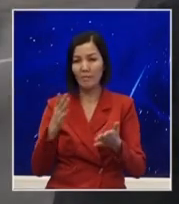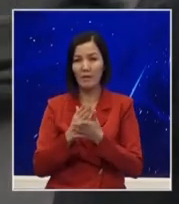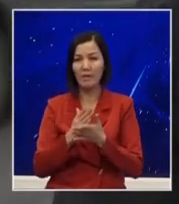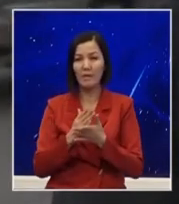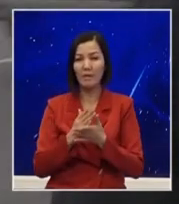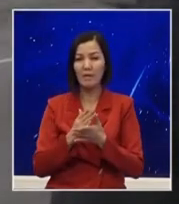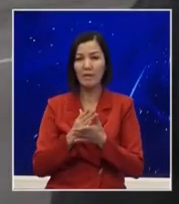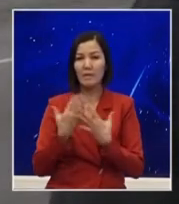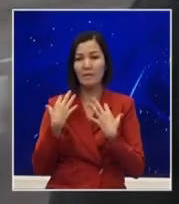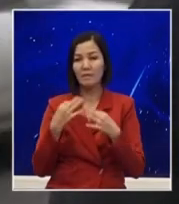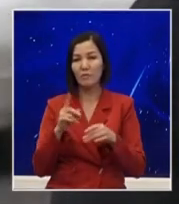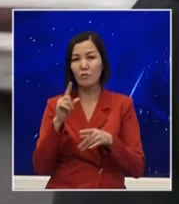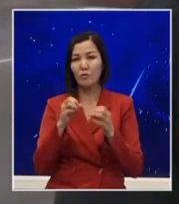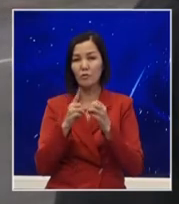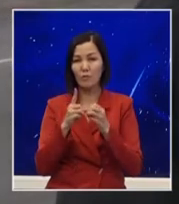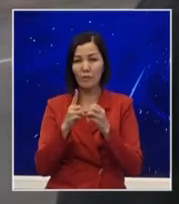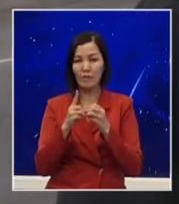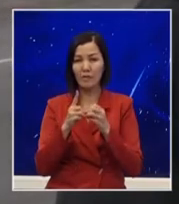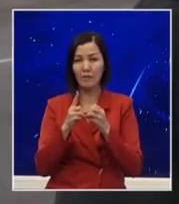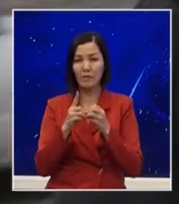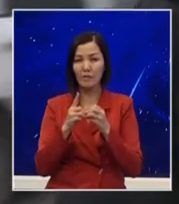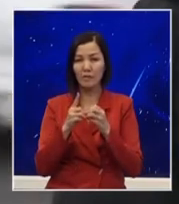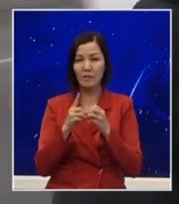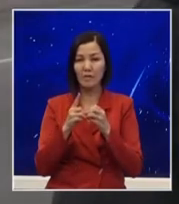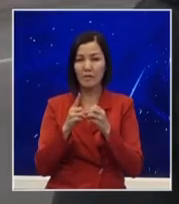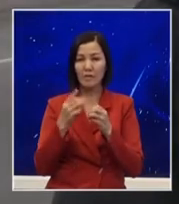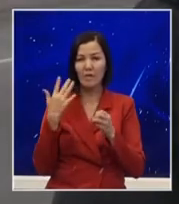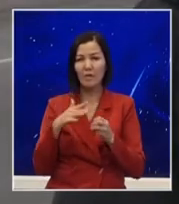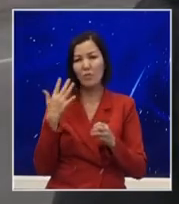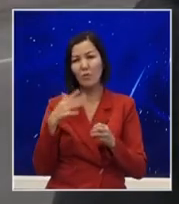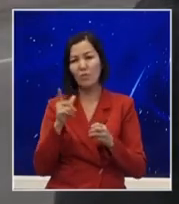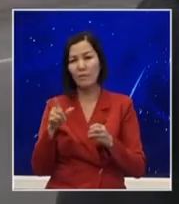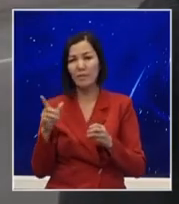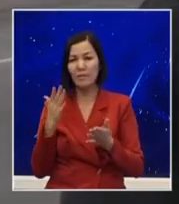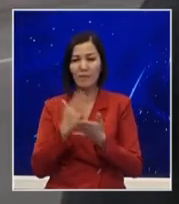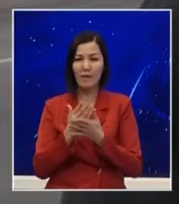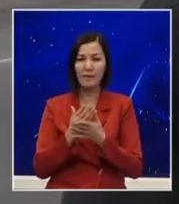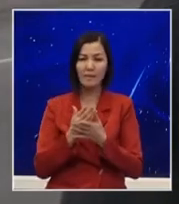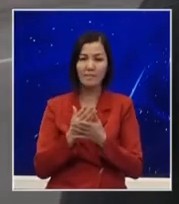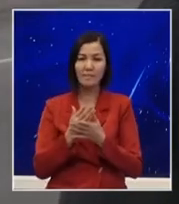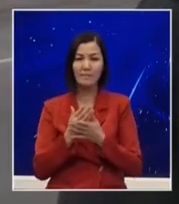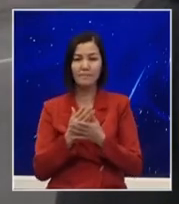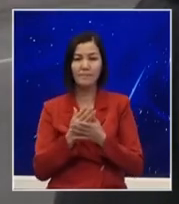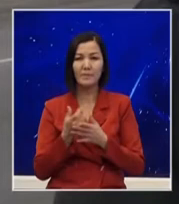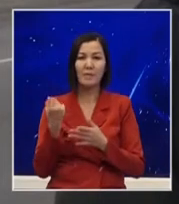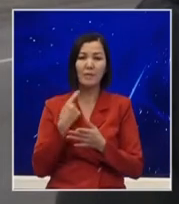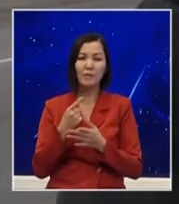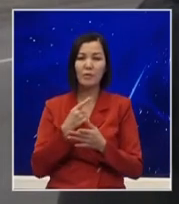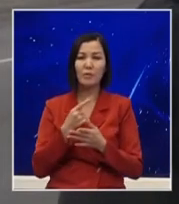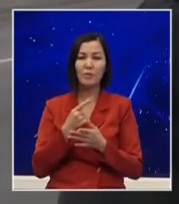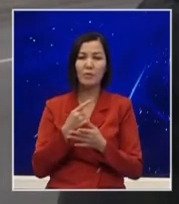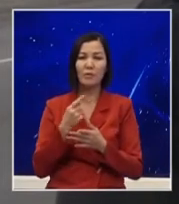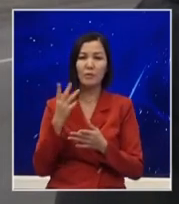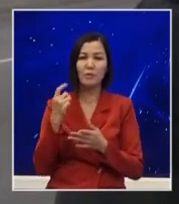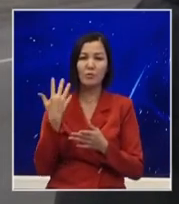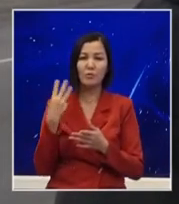шартты түрмеден шыққандар 111. Оны формальный патпада 50-55 адам бар. Және де маскүнемдікке салынған 300-350